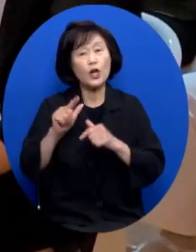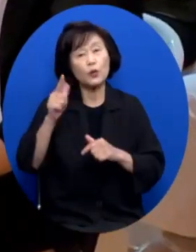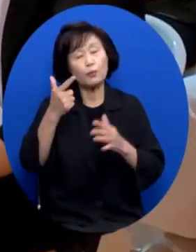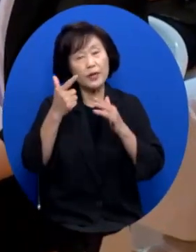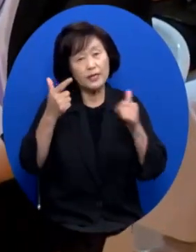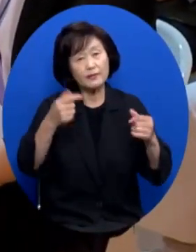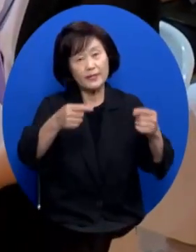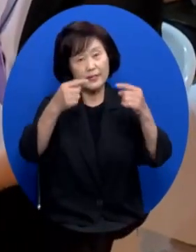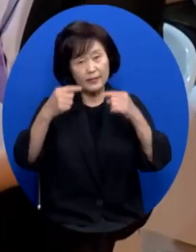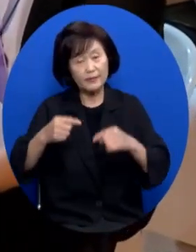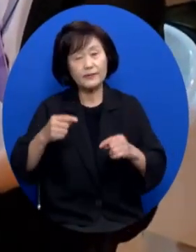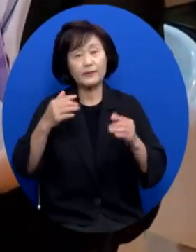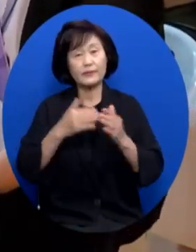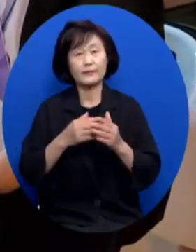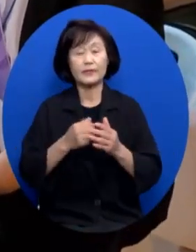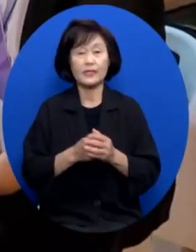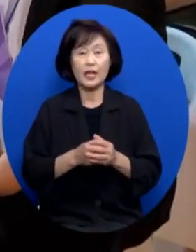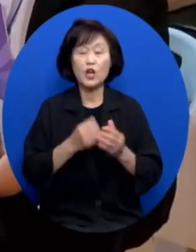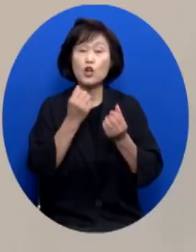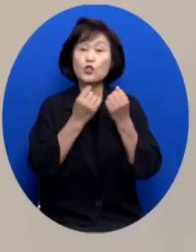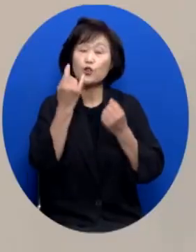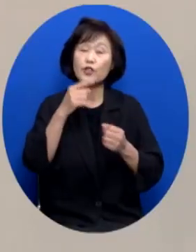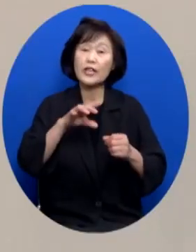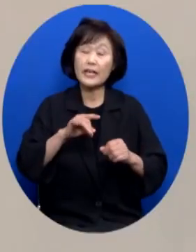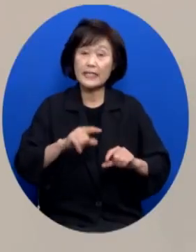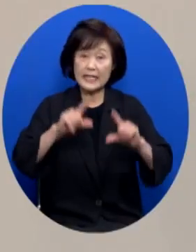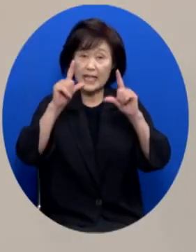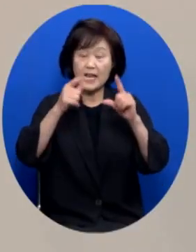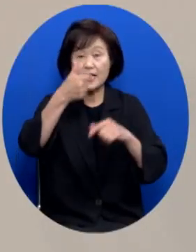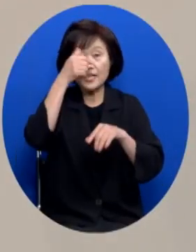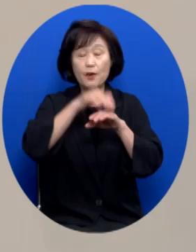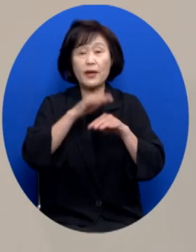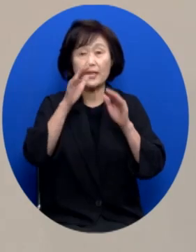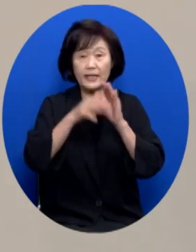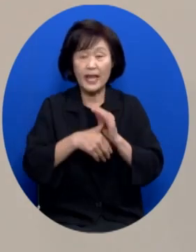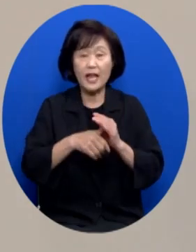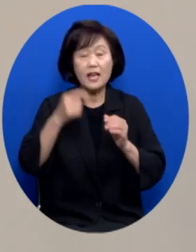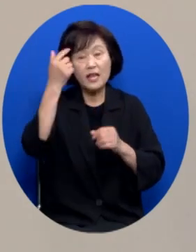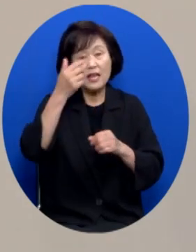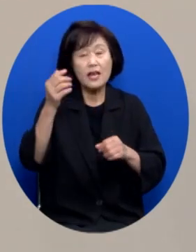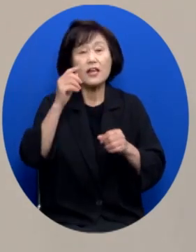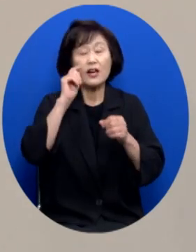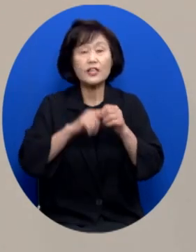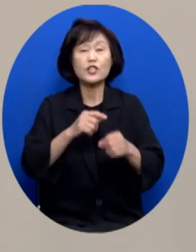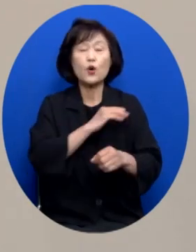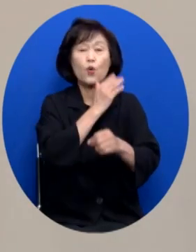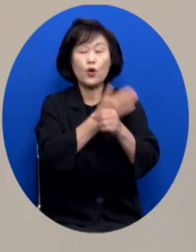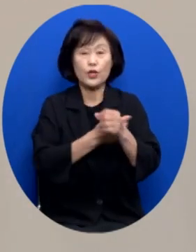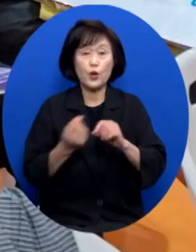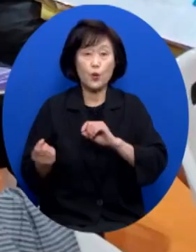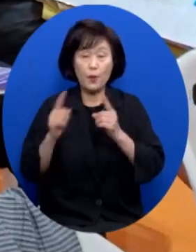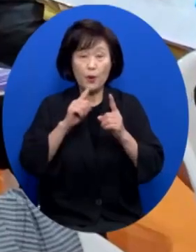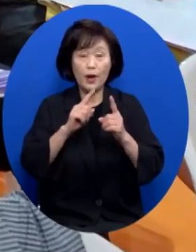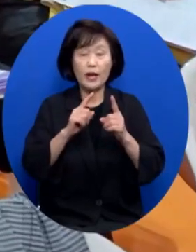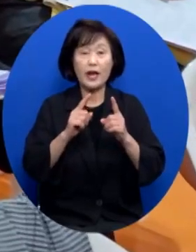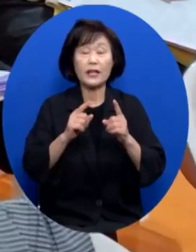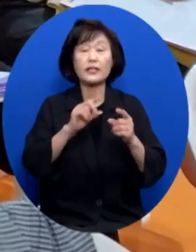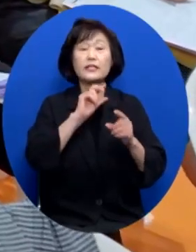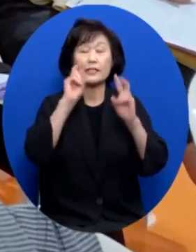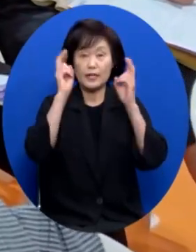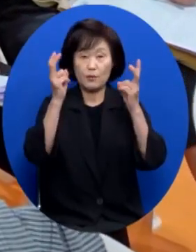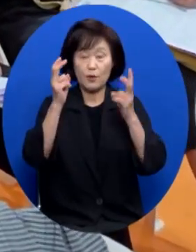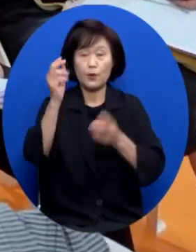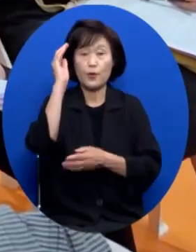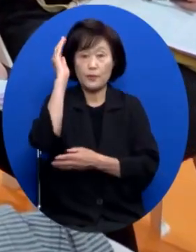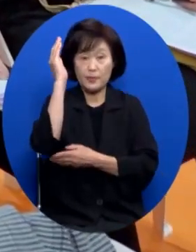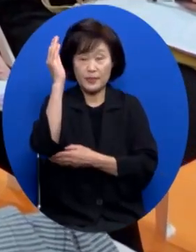600명이 참여했습니다. 수련회 첫날 개회 예배에서 영적 권위를 회복하라를 주제로 말씀을 전한 예장중앙